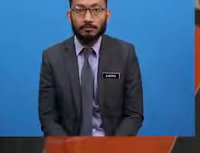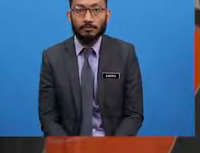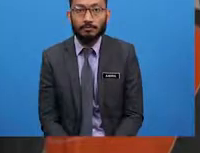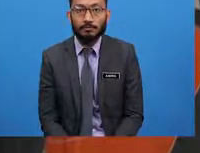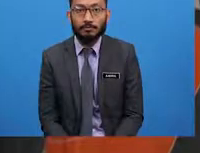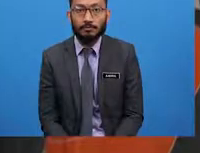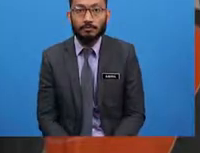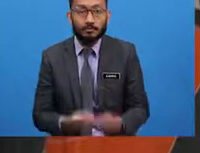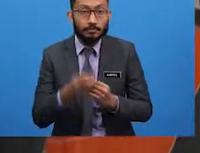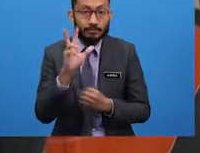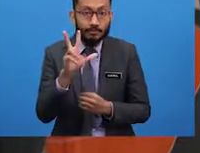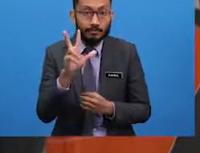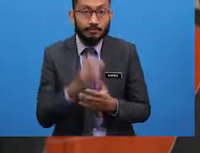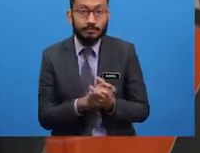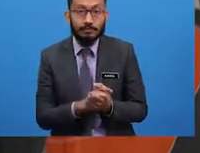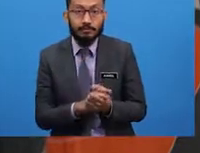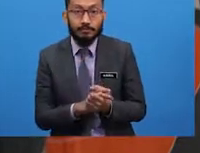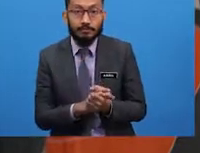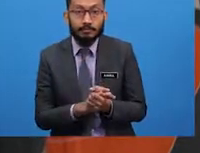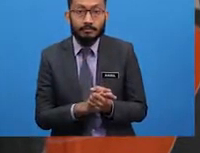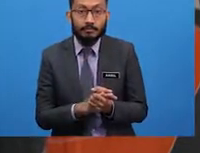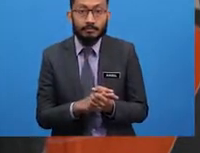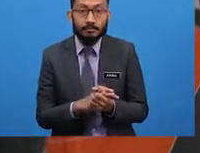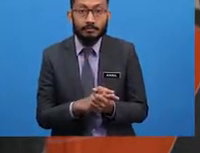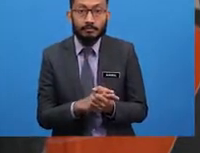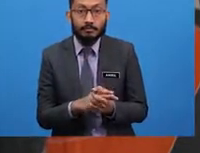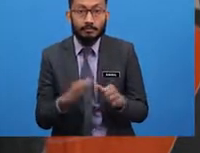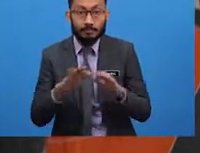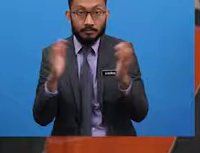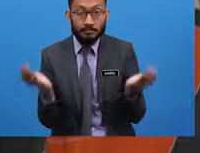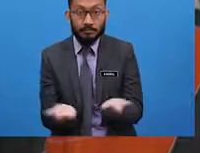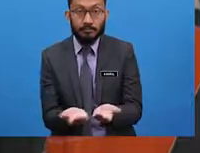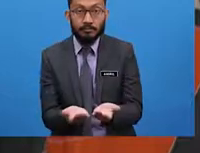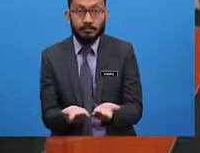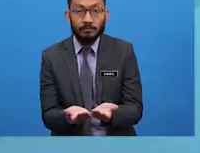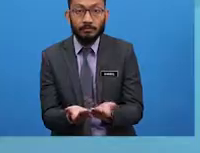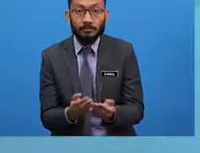Yang ketiga, kuali leper bekas takungan lilin panas.